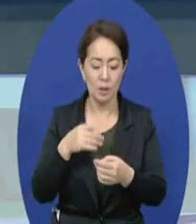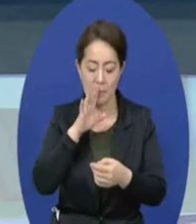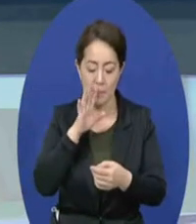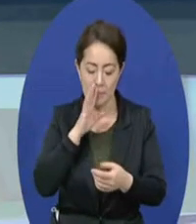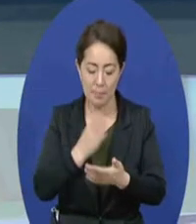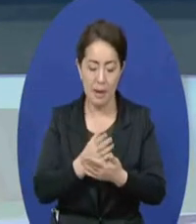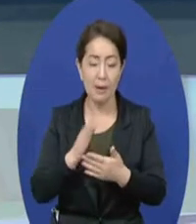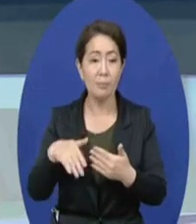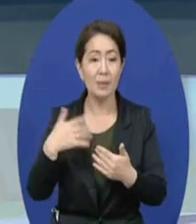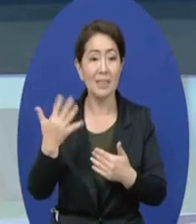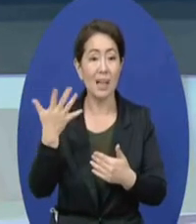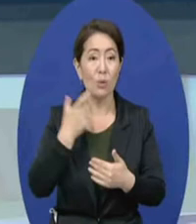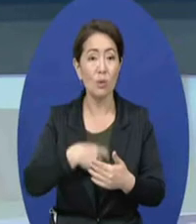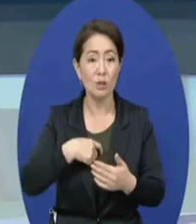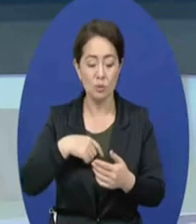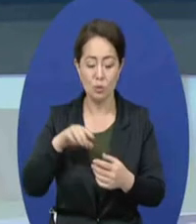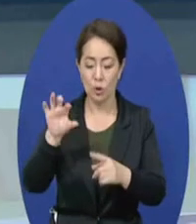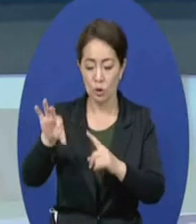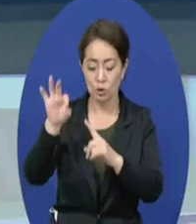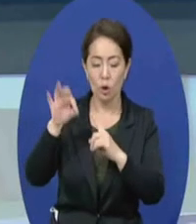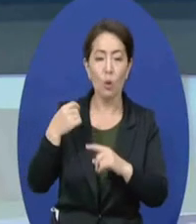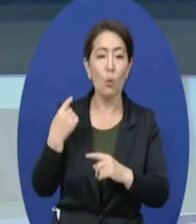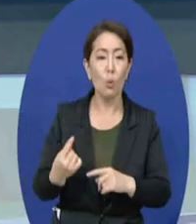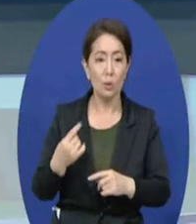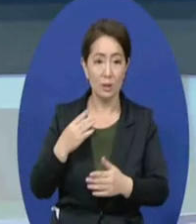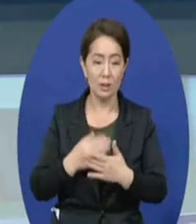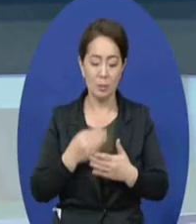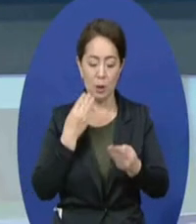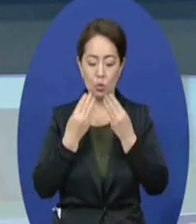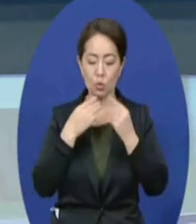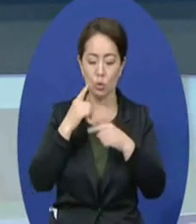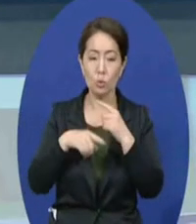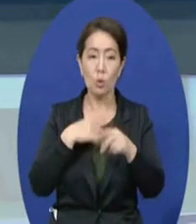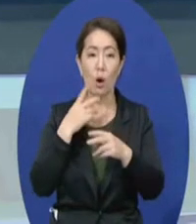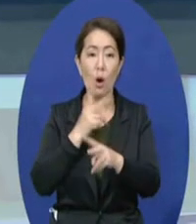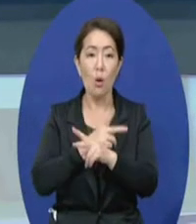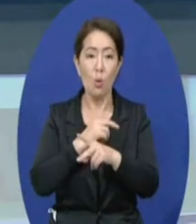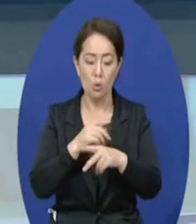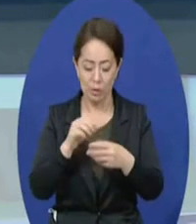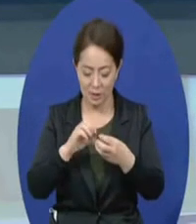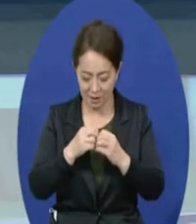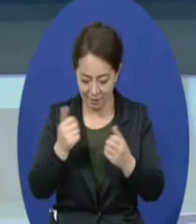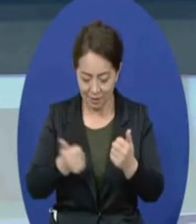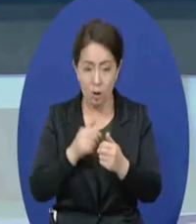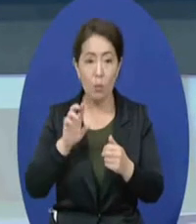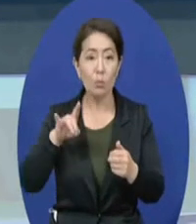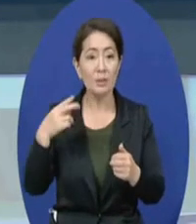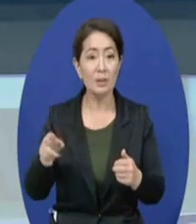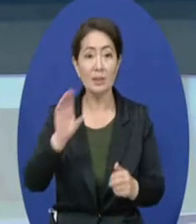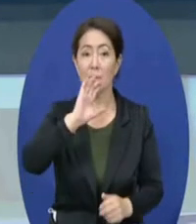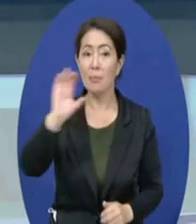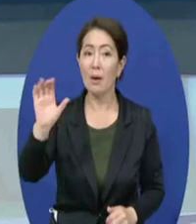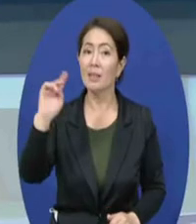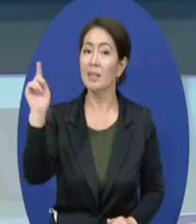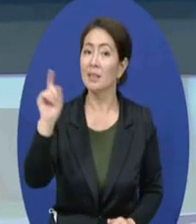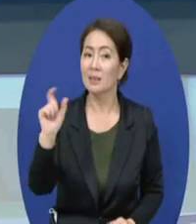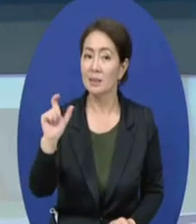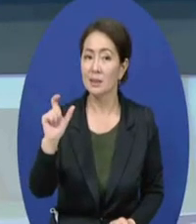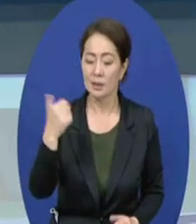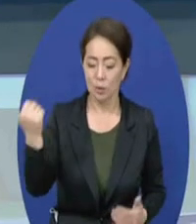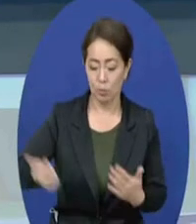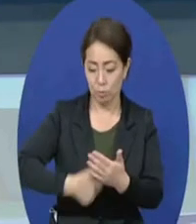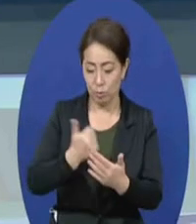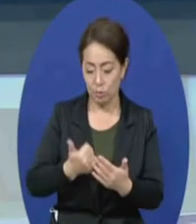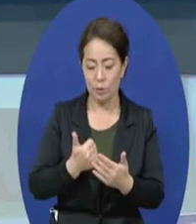Мөн шүүхийн ерөнхий зөвлөлийн 5 гишүүнийг сонгох хүлээлт бий. Шүүхийн тухай хуулийг хэрэгжүүлэх бүтцийн энэ байгууллагыг хэдийд бүтэн болгох